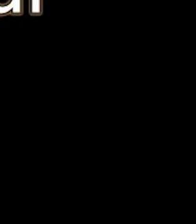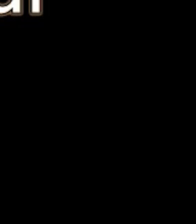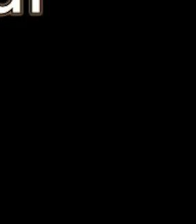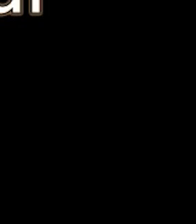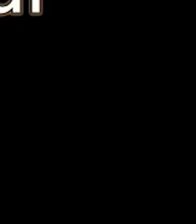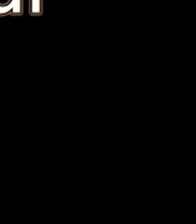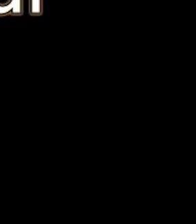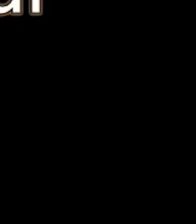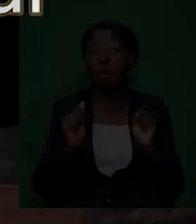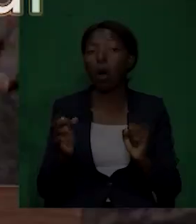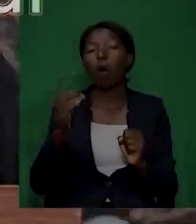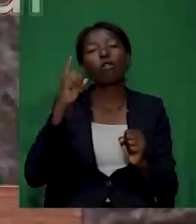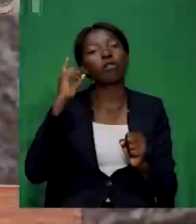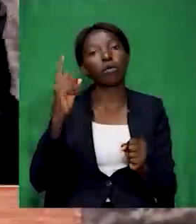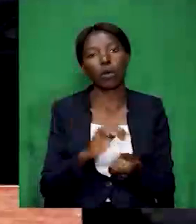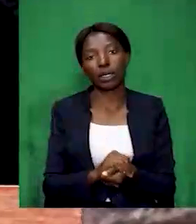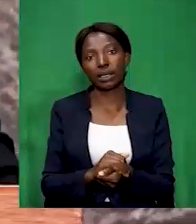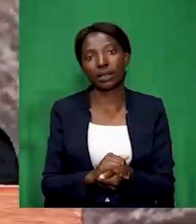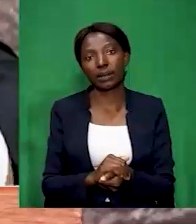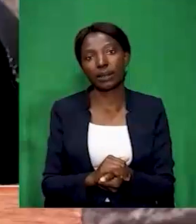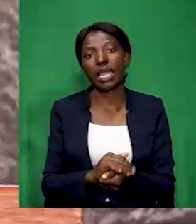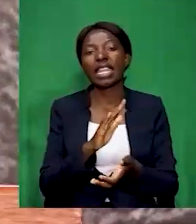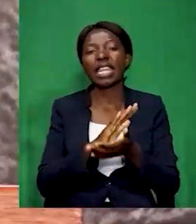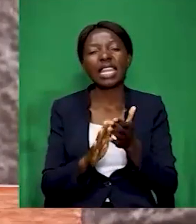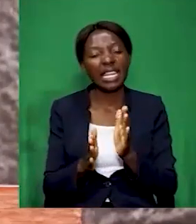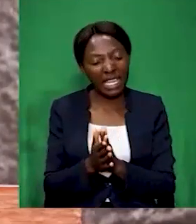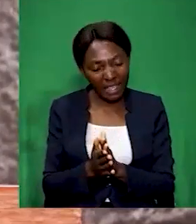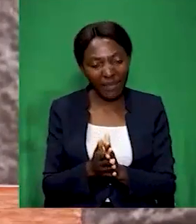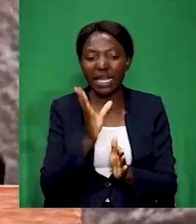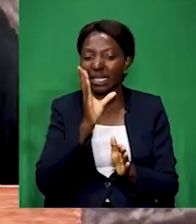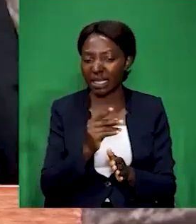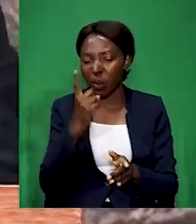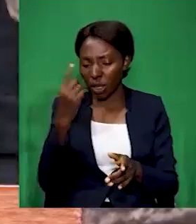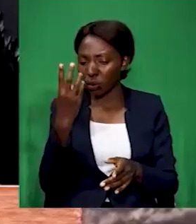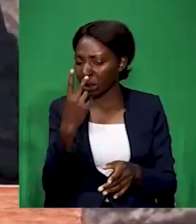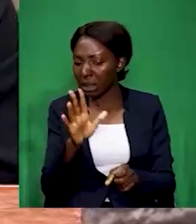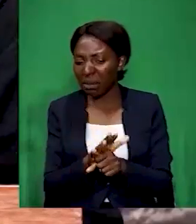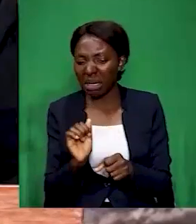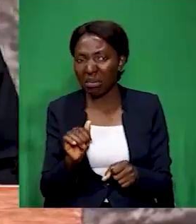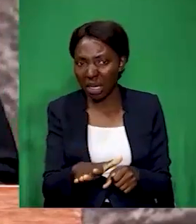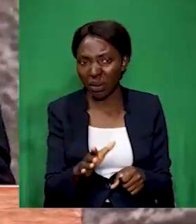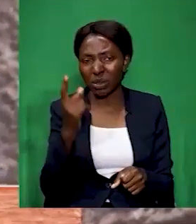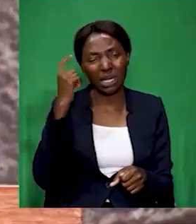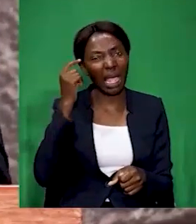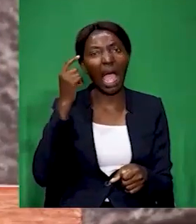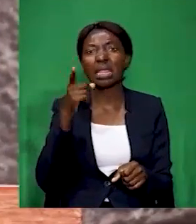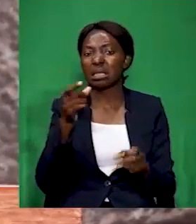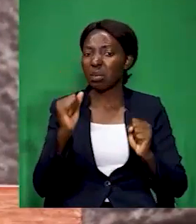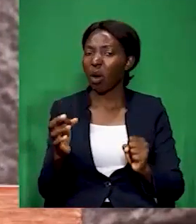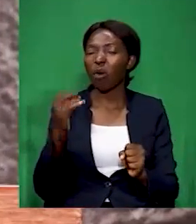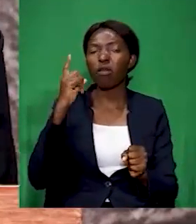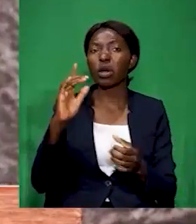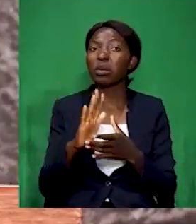munhu isimba guru raMwari aikona kungonyanya kuti paitwa minana isimba raMwari nekuti